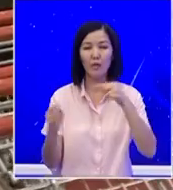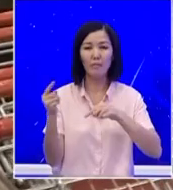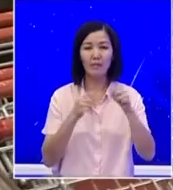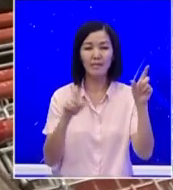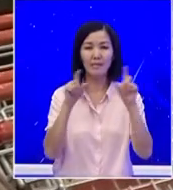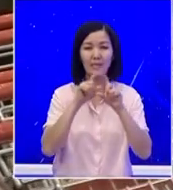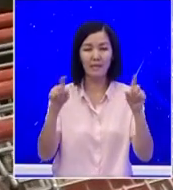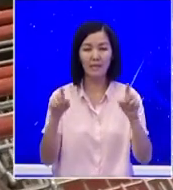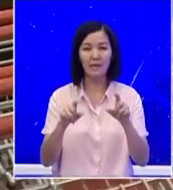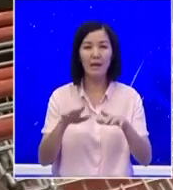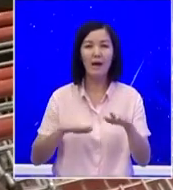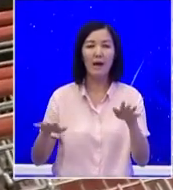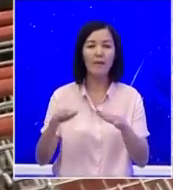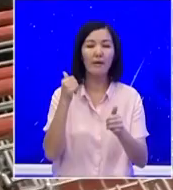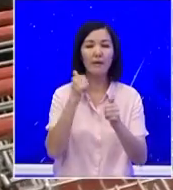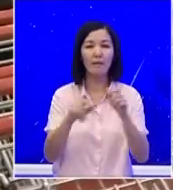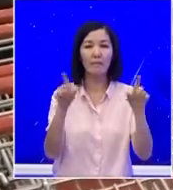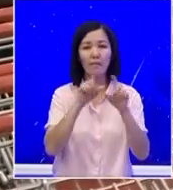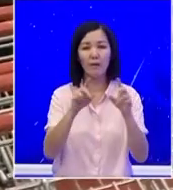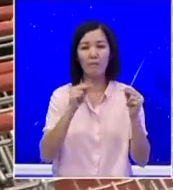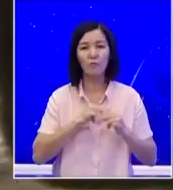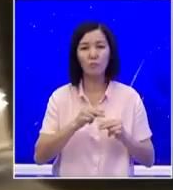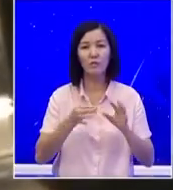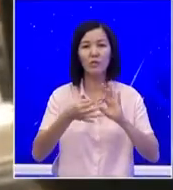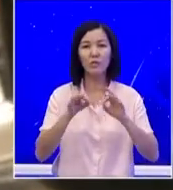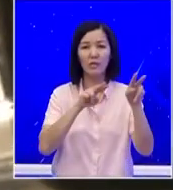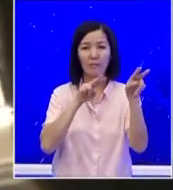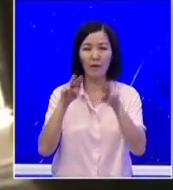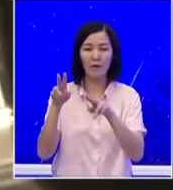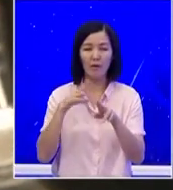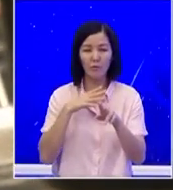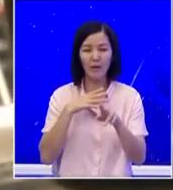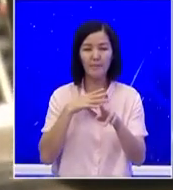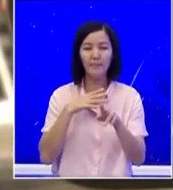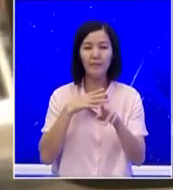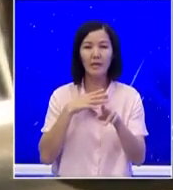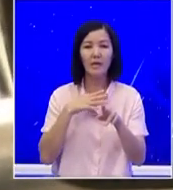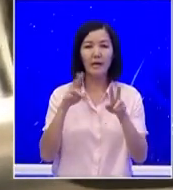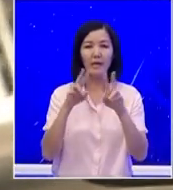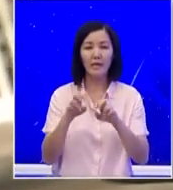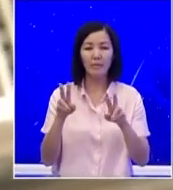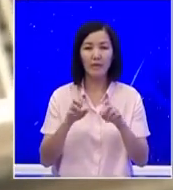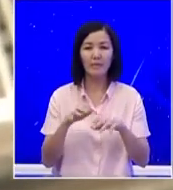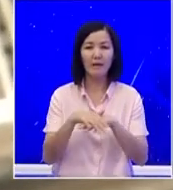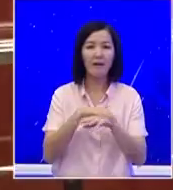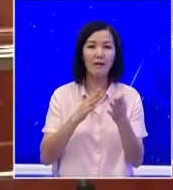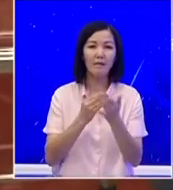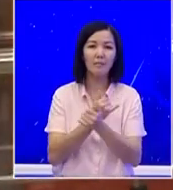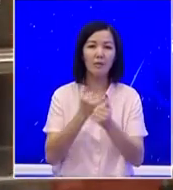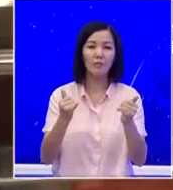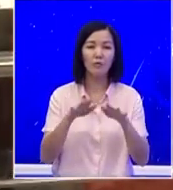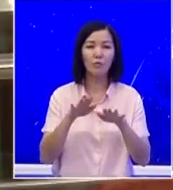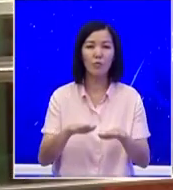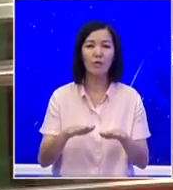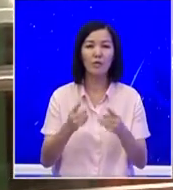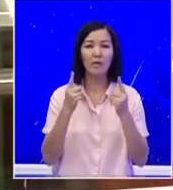нысаны. Айта кетейік, аймақтағы әрбір мекеме жұмысы үнемі жергілікті биліктің тұрақты бақылауында. Рейд барысында халыққа қызмет көрсету орындары,